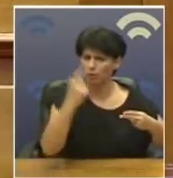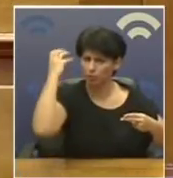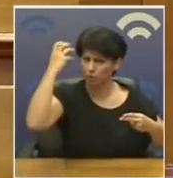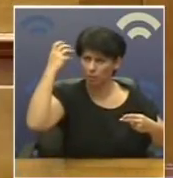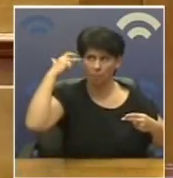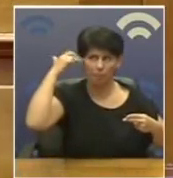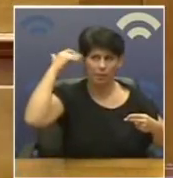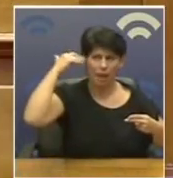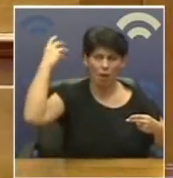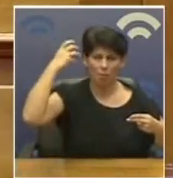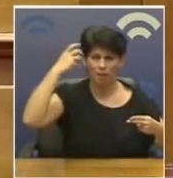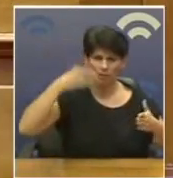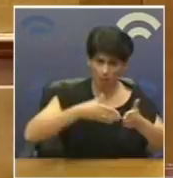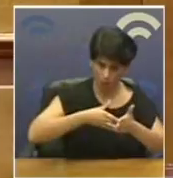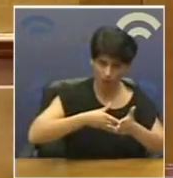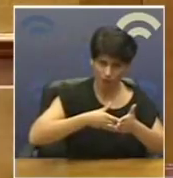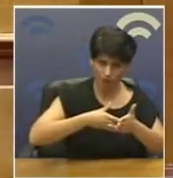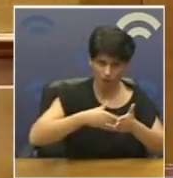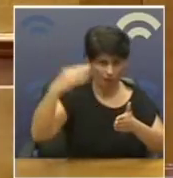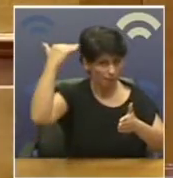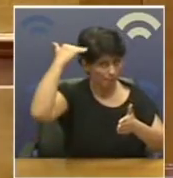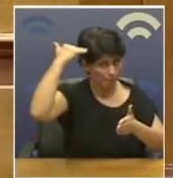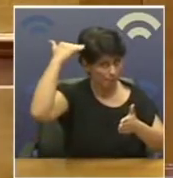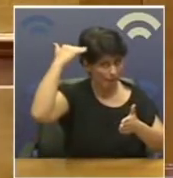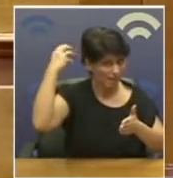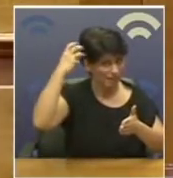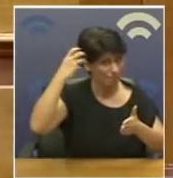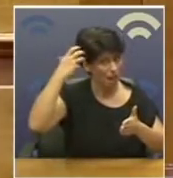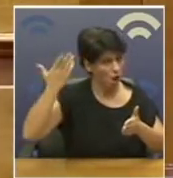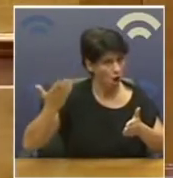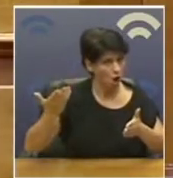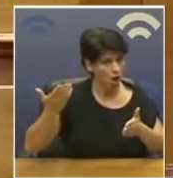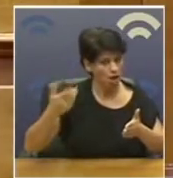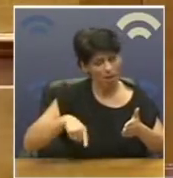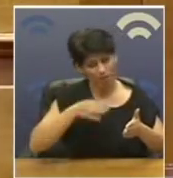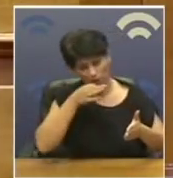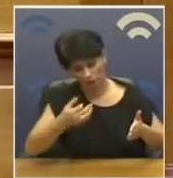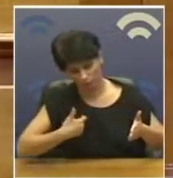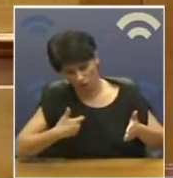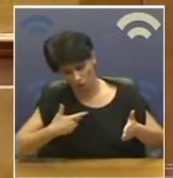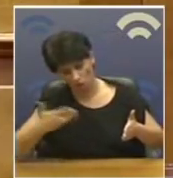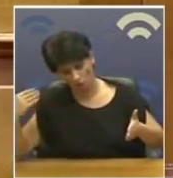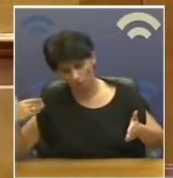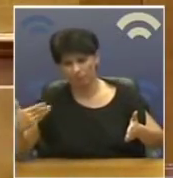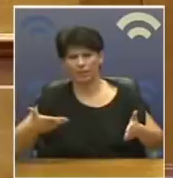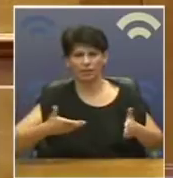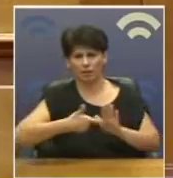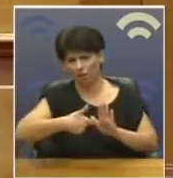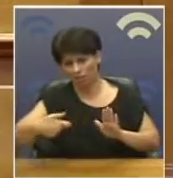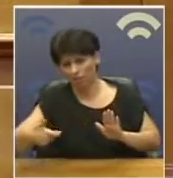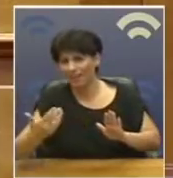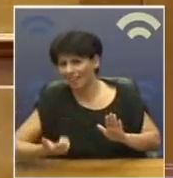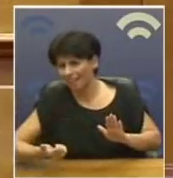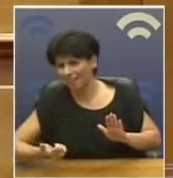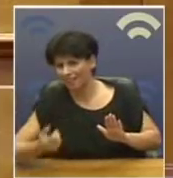εμποδιστούν? Μήπως τελικά στο μυαλό σας, εκτός από αυτά που είπα εγώ πριν για τα θαλασσοδάνεια, έχετε και